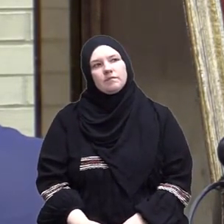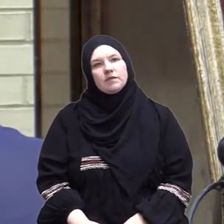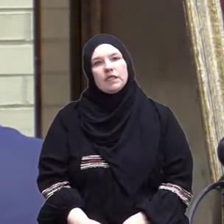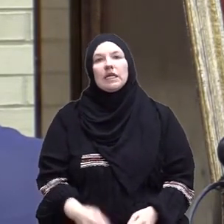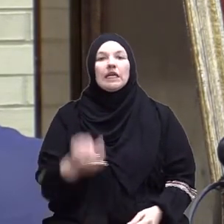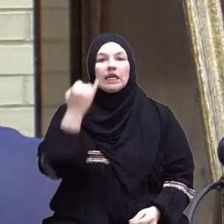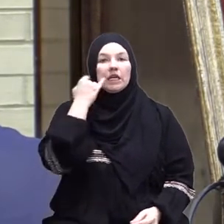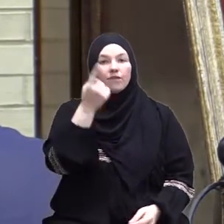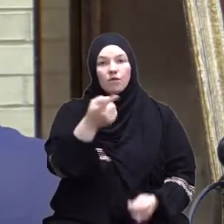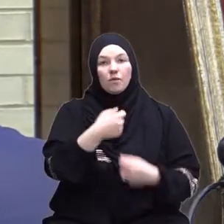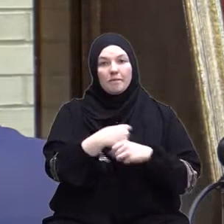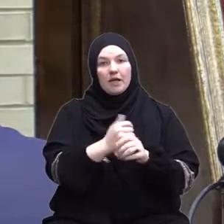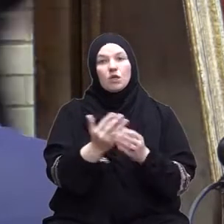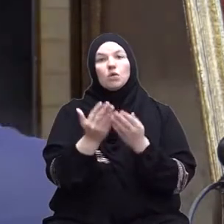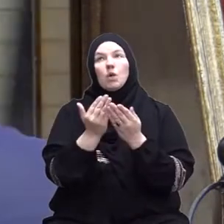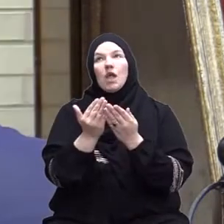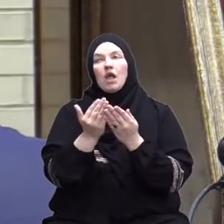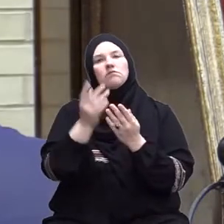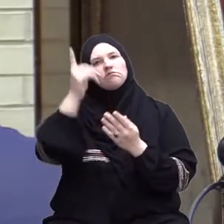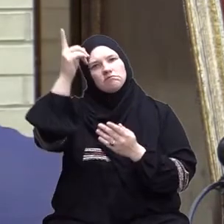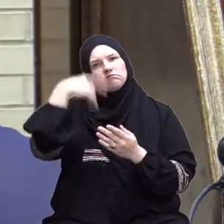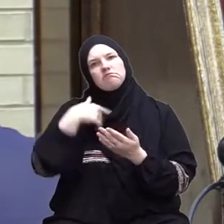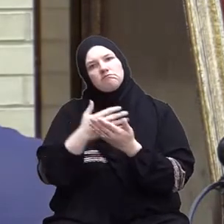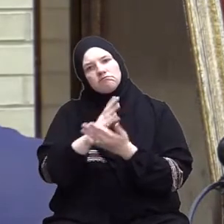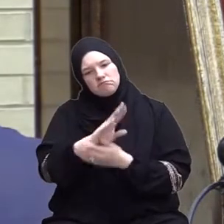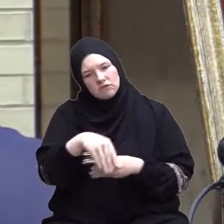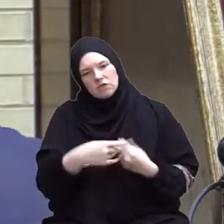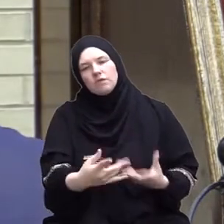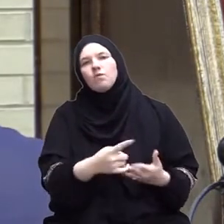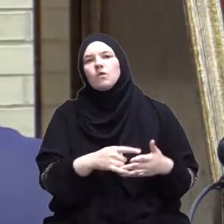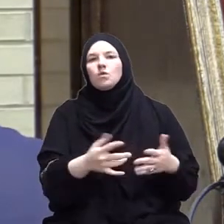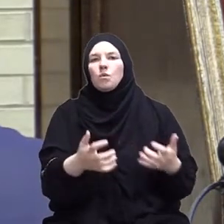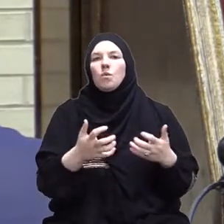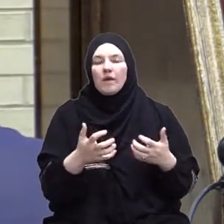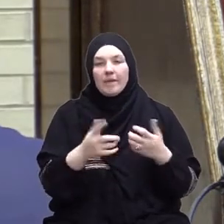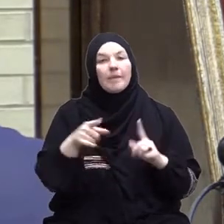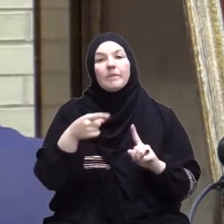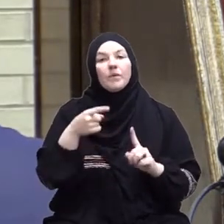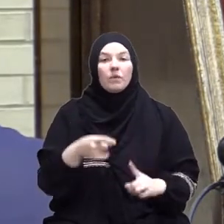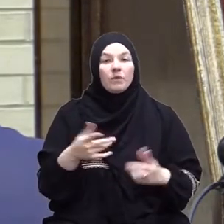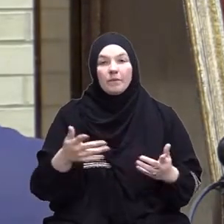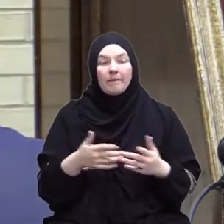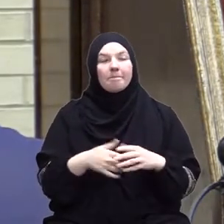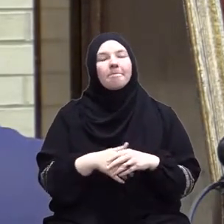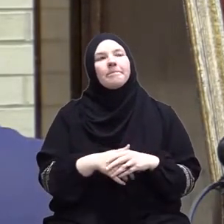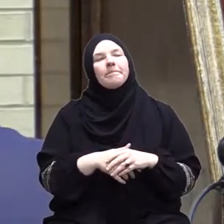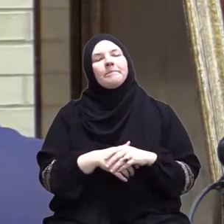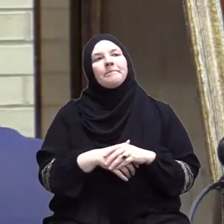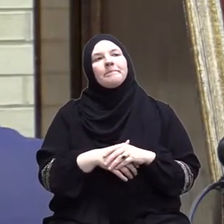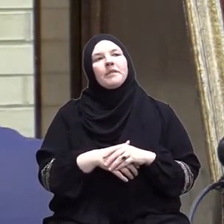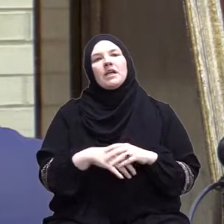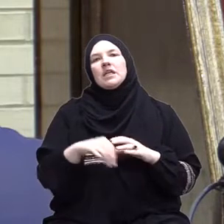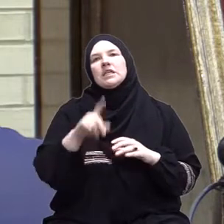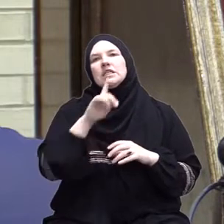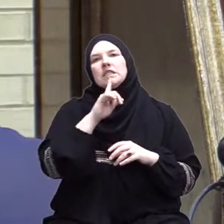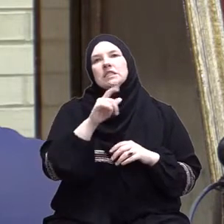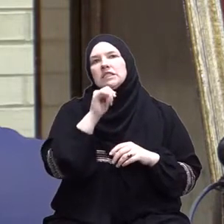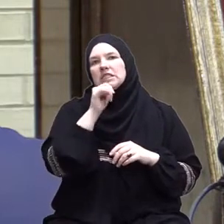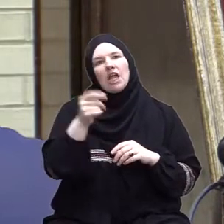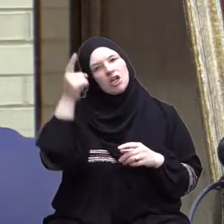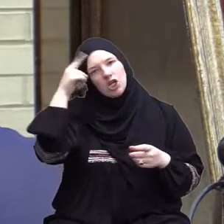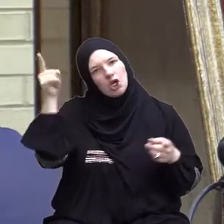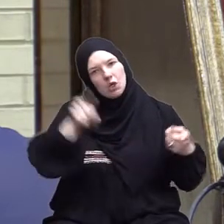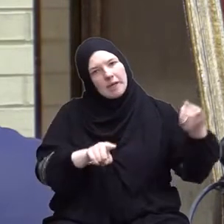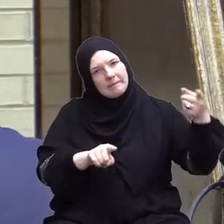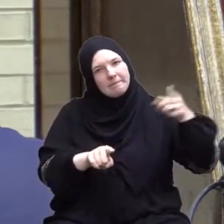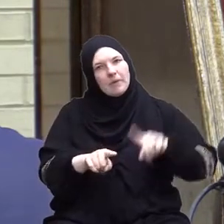dua. فَلْيَسْتَجِيبُوا لِي وَلْيُؤْمِنُوا بِي. So the point here is that it is not an